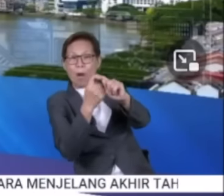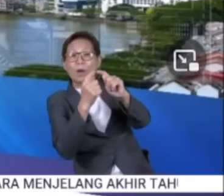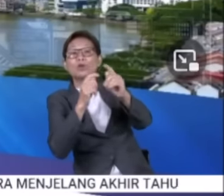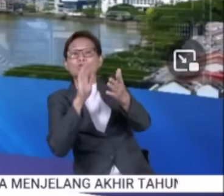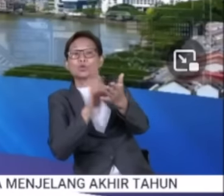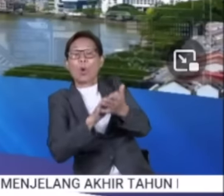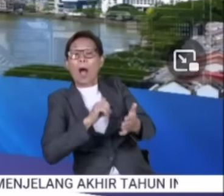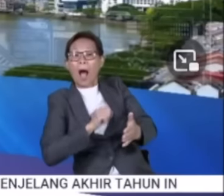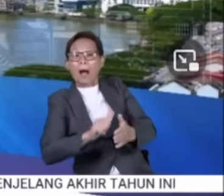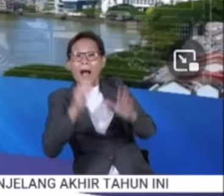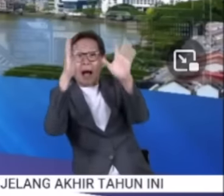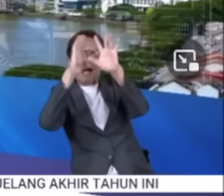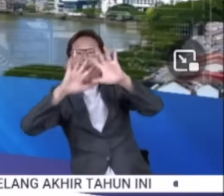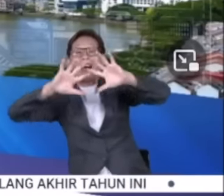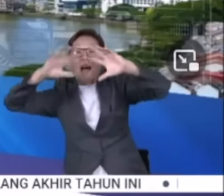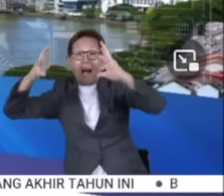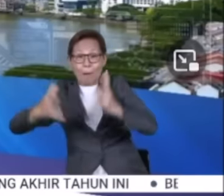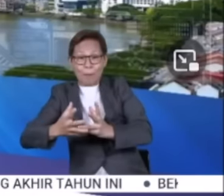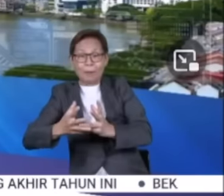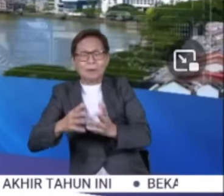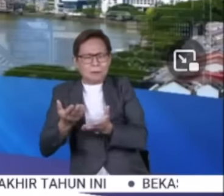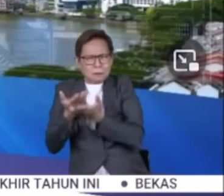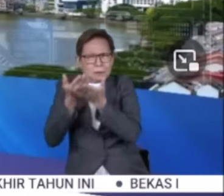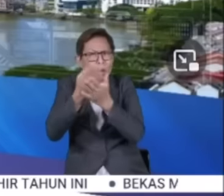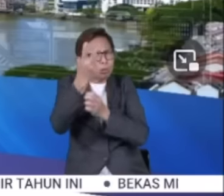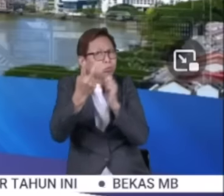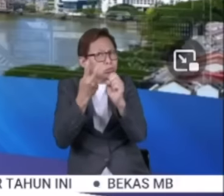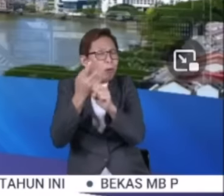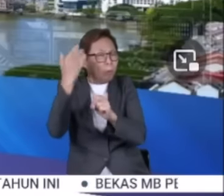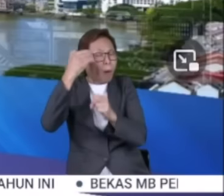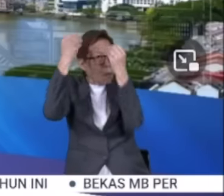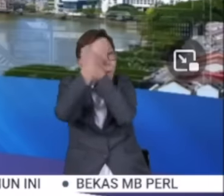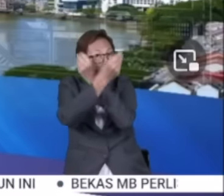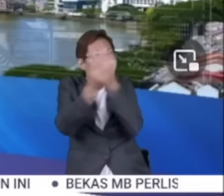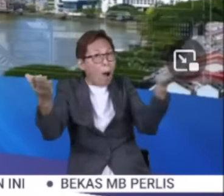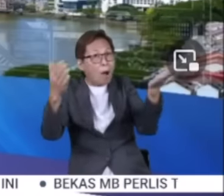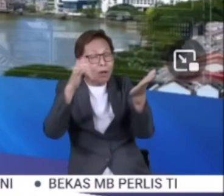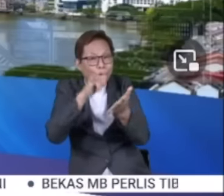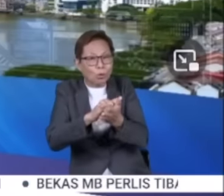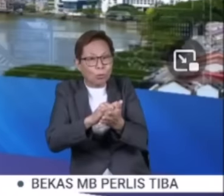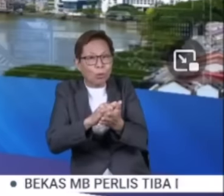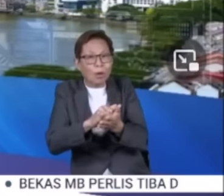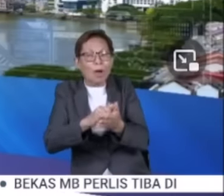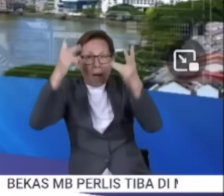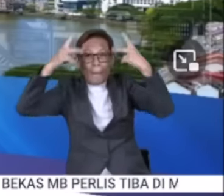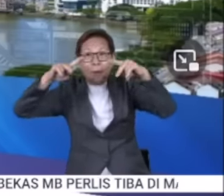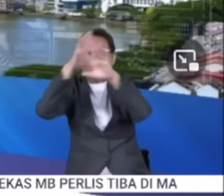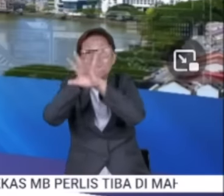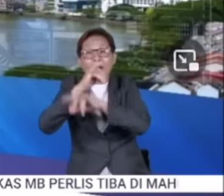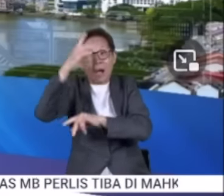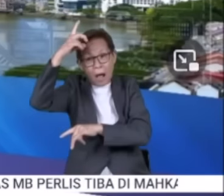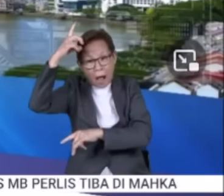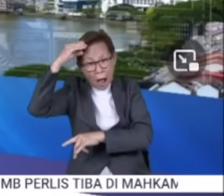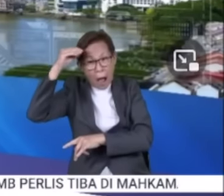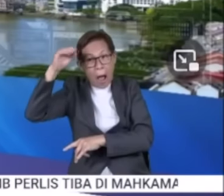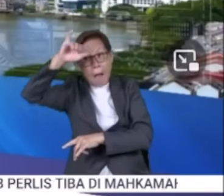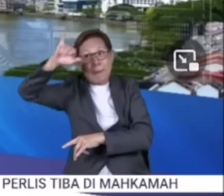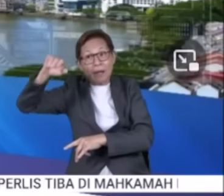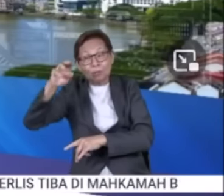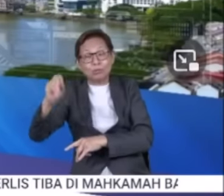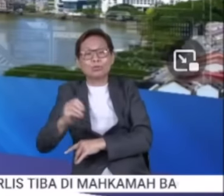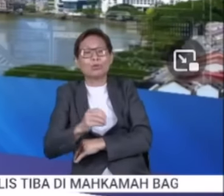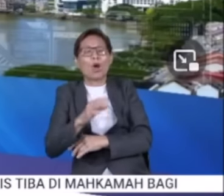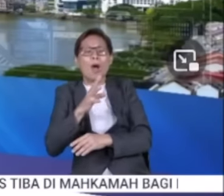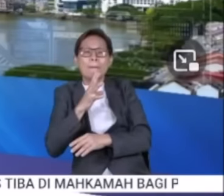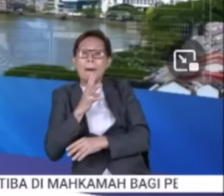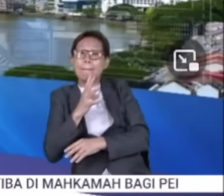Sarawak yang dicadangkan sejak 2 tahun lalu. Mendedahkan perkara tersebut, Premier Sarawak Datuk Patinggi Tan Sri Abang Johari